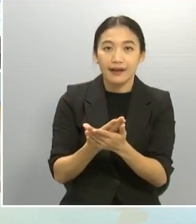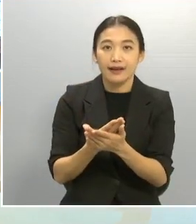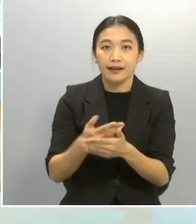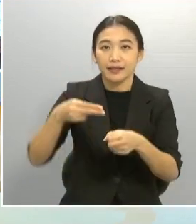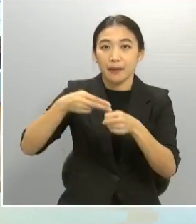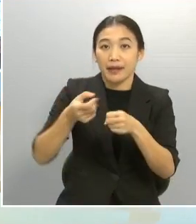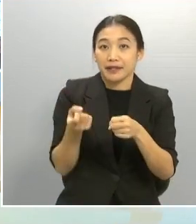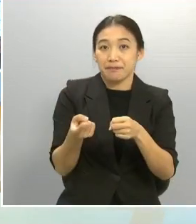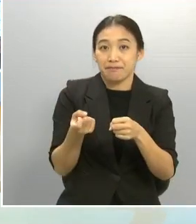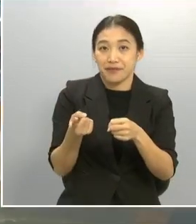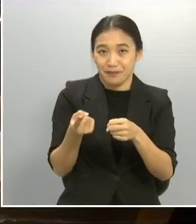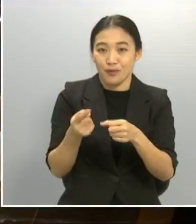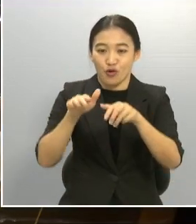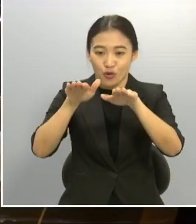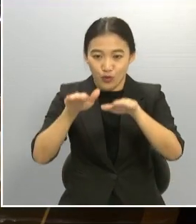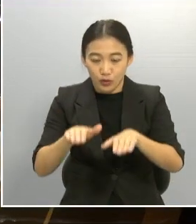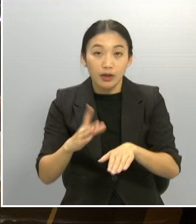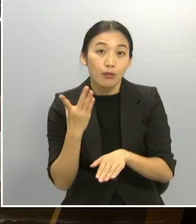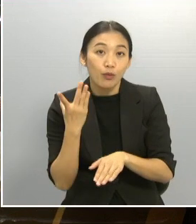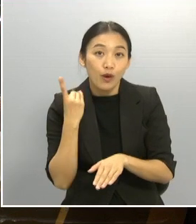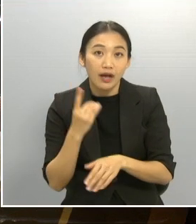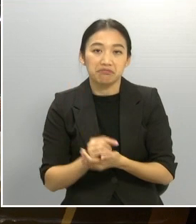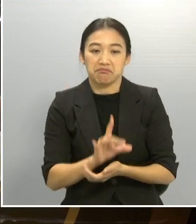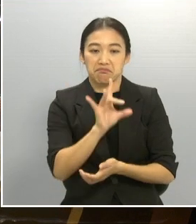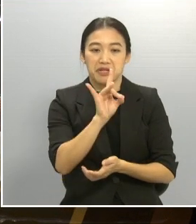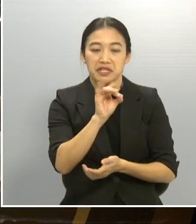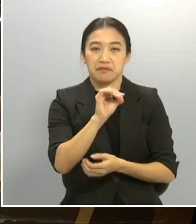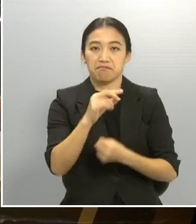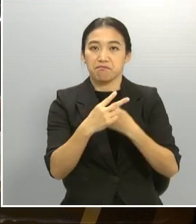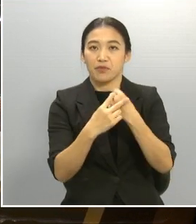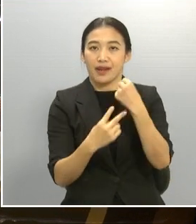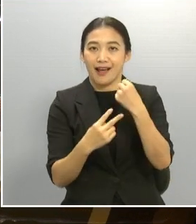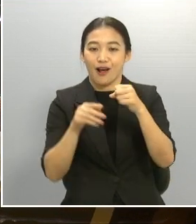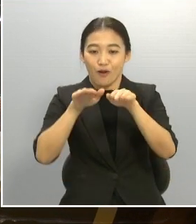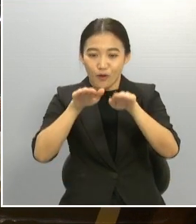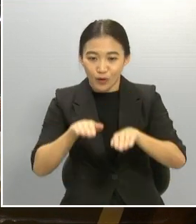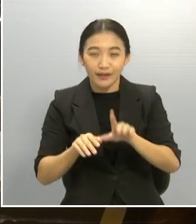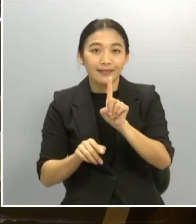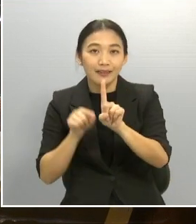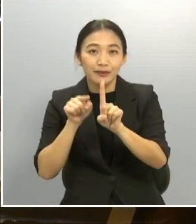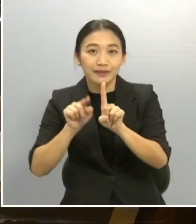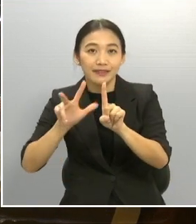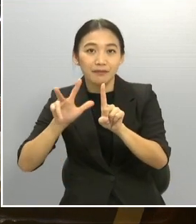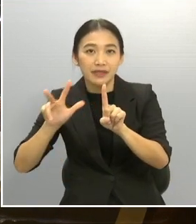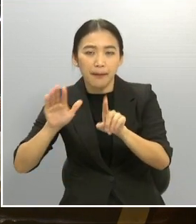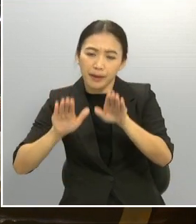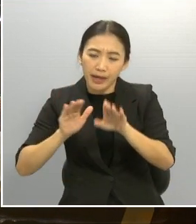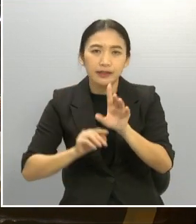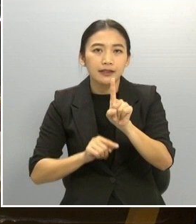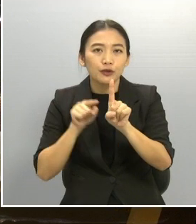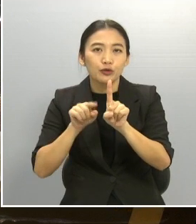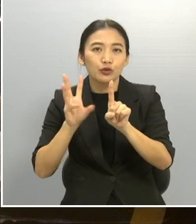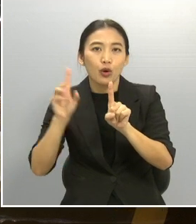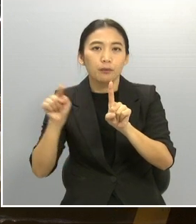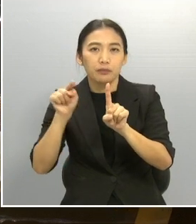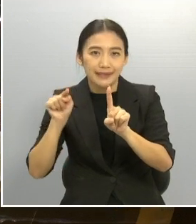ปิดตลาดไปเมื่อวานนี้หลุด 80ดอลลาร์นะคะปรับตัวลดลง 1.33ดอลลาร์หรือ 1.6%ปิดไป